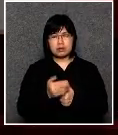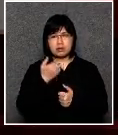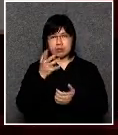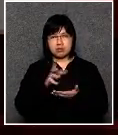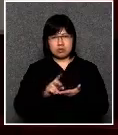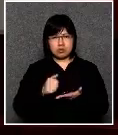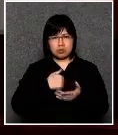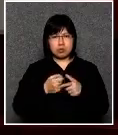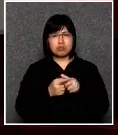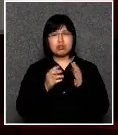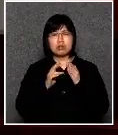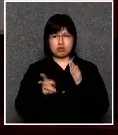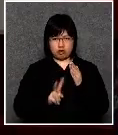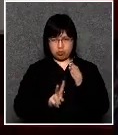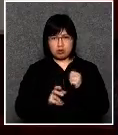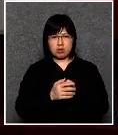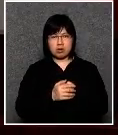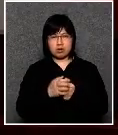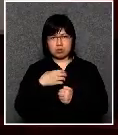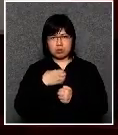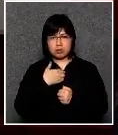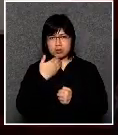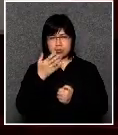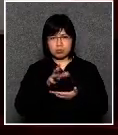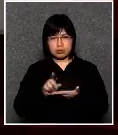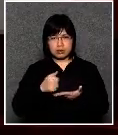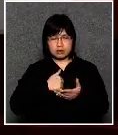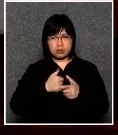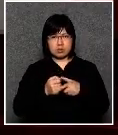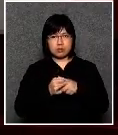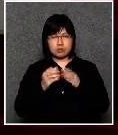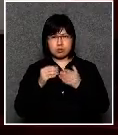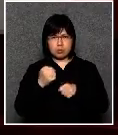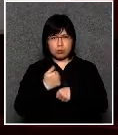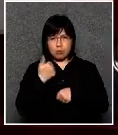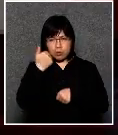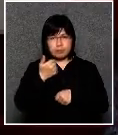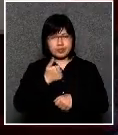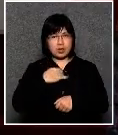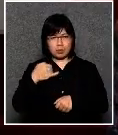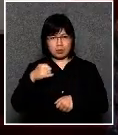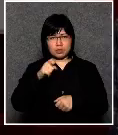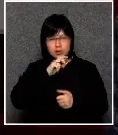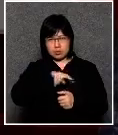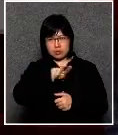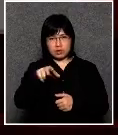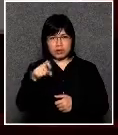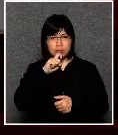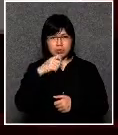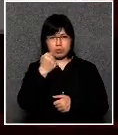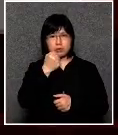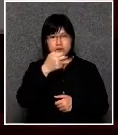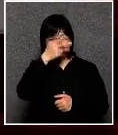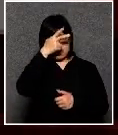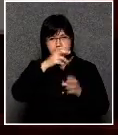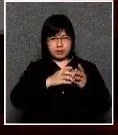都係咪？我覺得申訴專員公署咧，佢做得唔夠好添啊，係咪？嗱，佢係有調查權嘅，佢對於政府